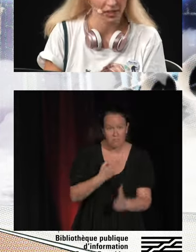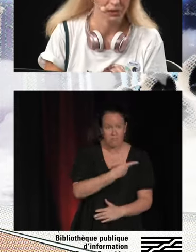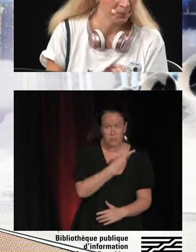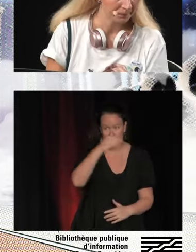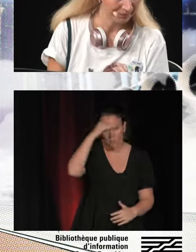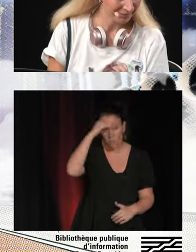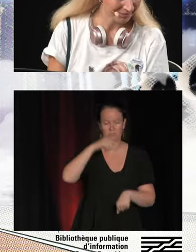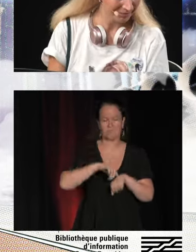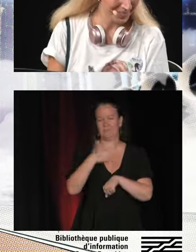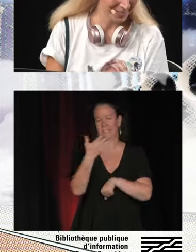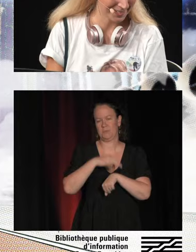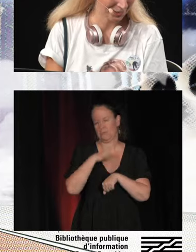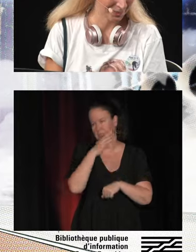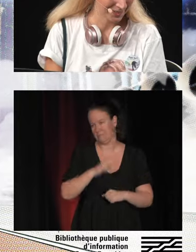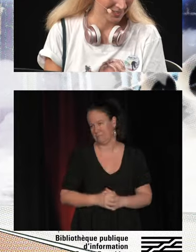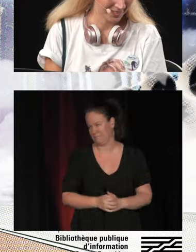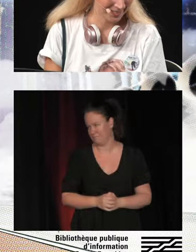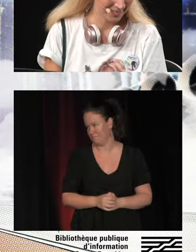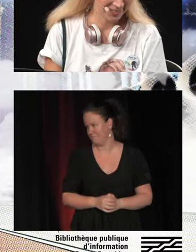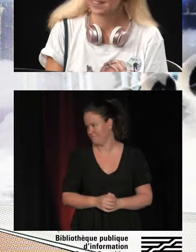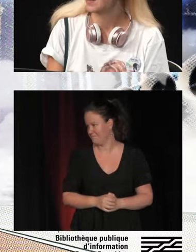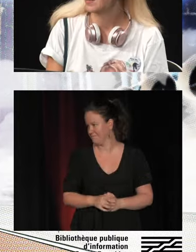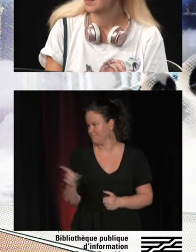finirai pas en un quart d'heure. C'était trop bien.